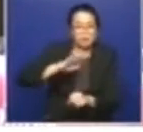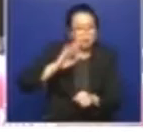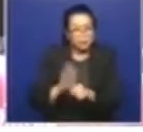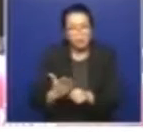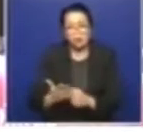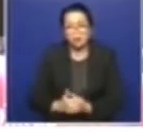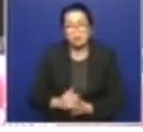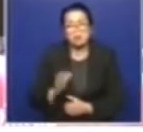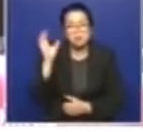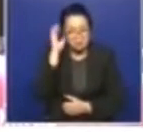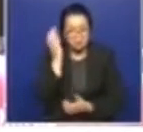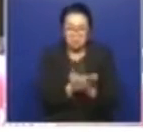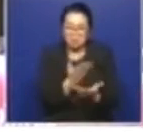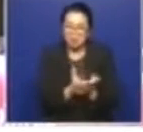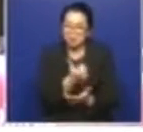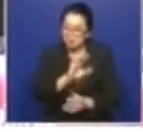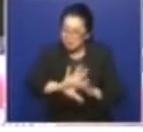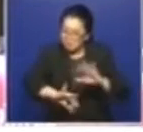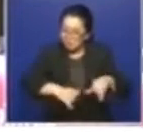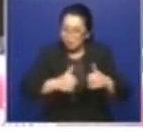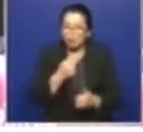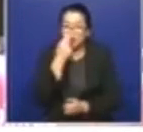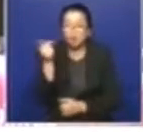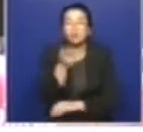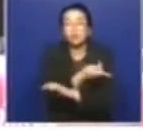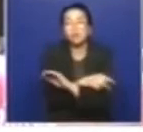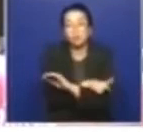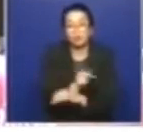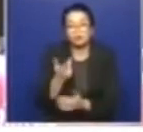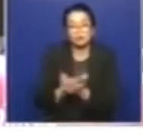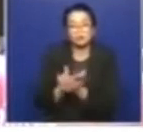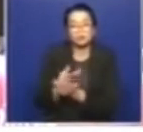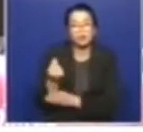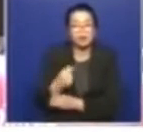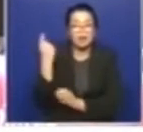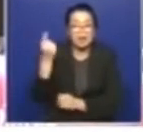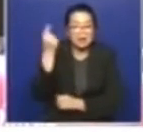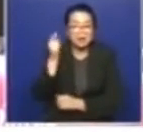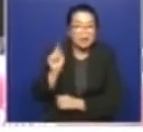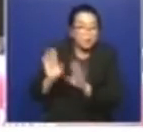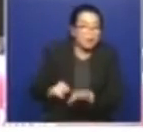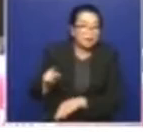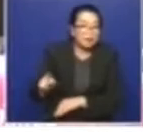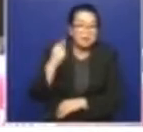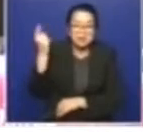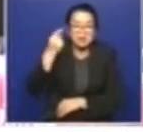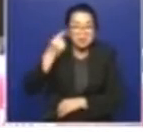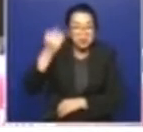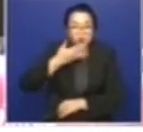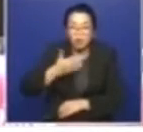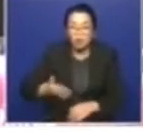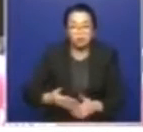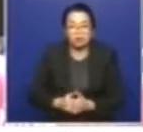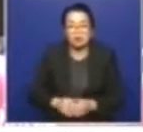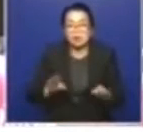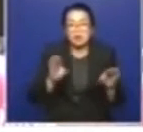ยังดีกำลังจะฟื้นท่านไปดูภูเก็ตสิถ้ายังเที่ยวกันแบบนี้เที่ยวให้ตายเลยท่านนายกอย่าว่าจะปิด2วันเลยค่